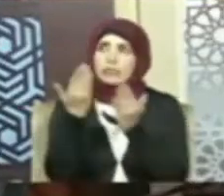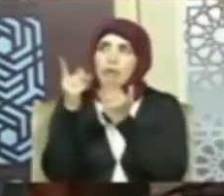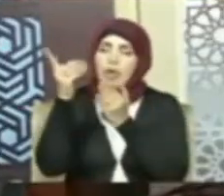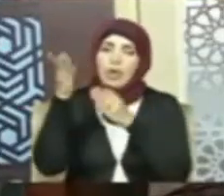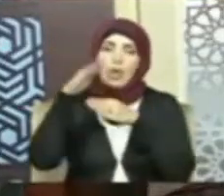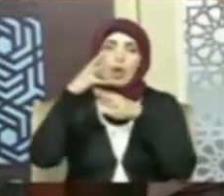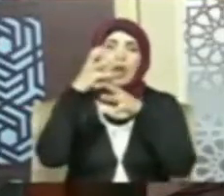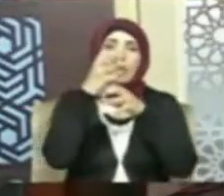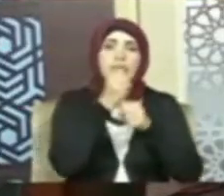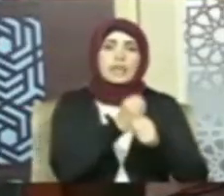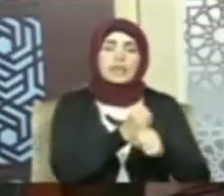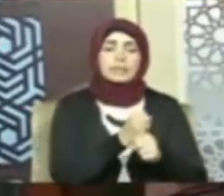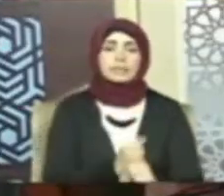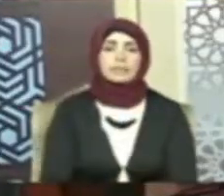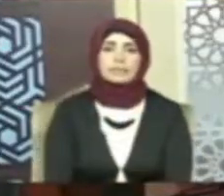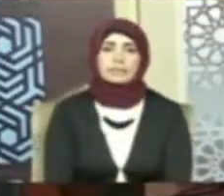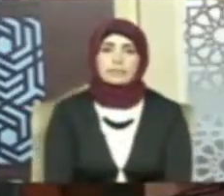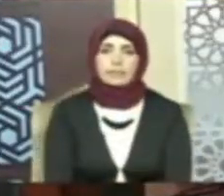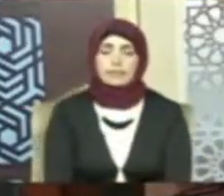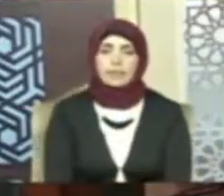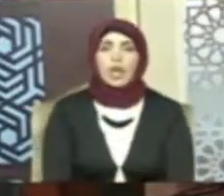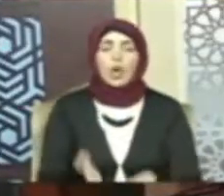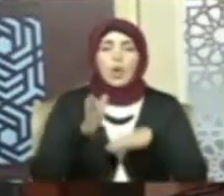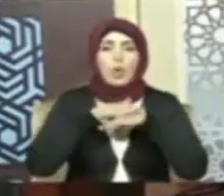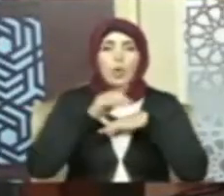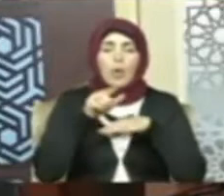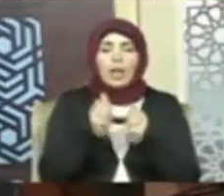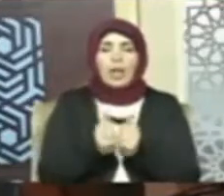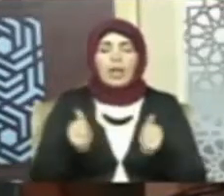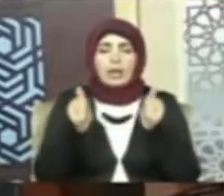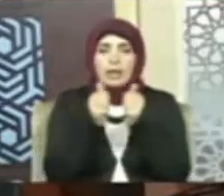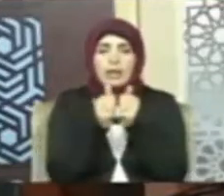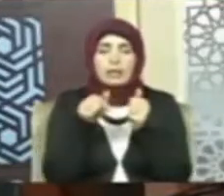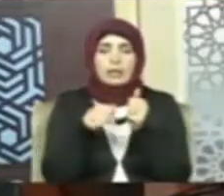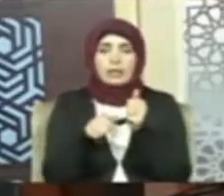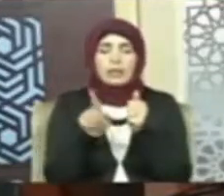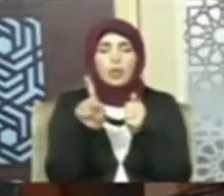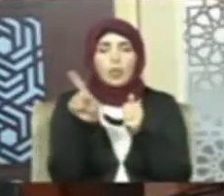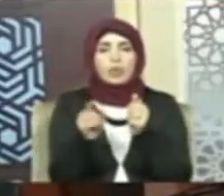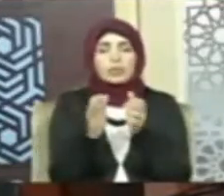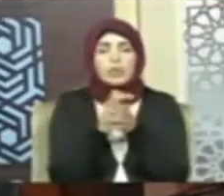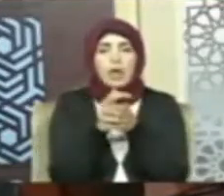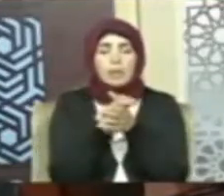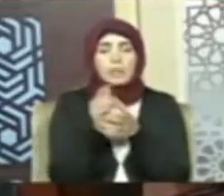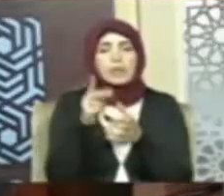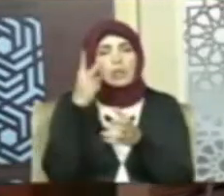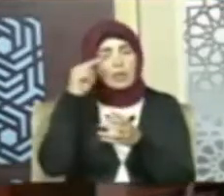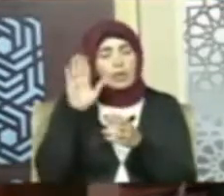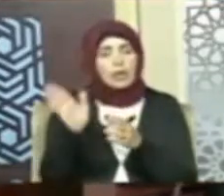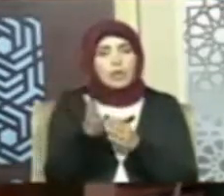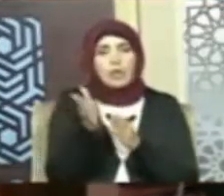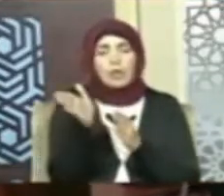الله عليه وسلم، وعلى آله وصحبه ومن اهتدى.